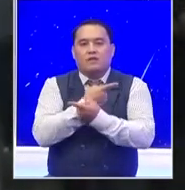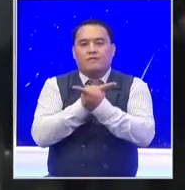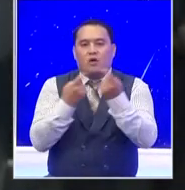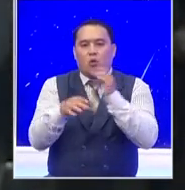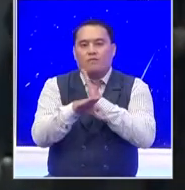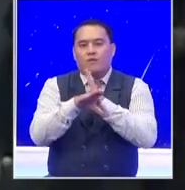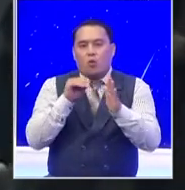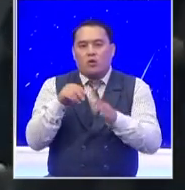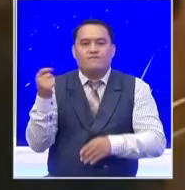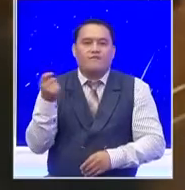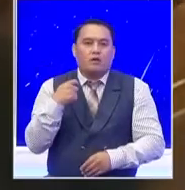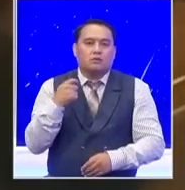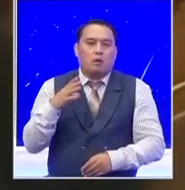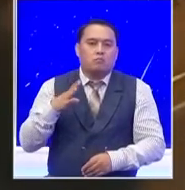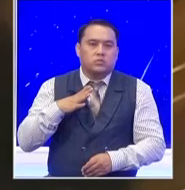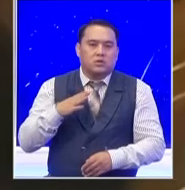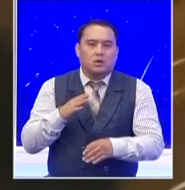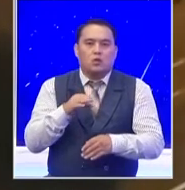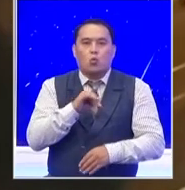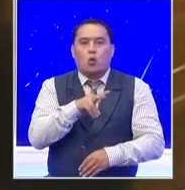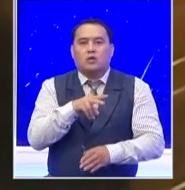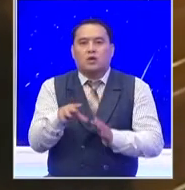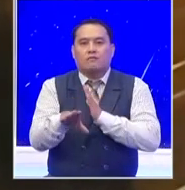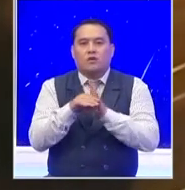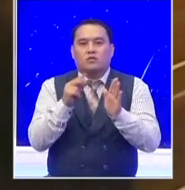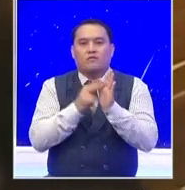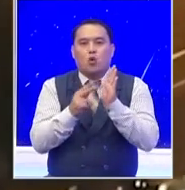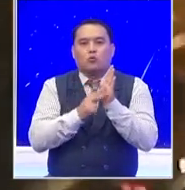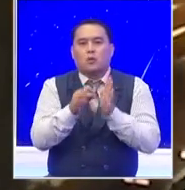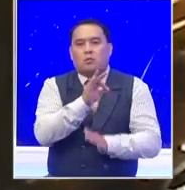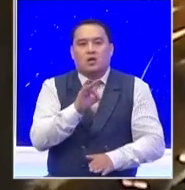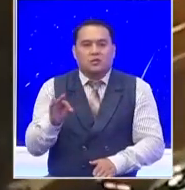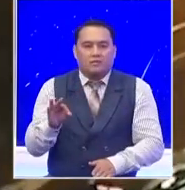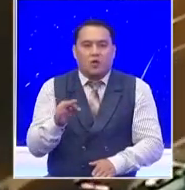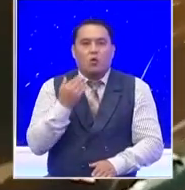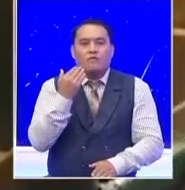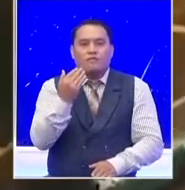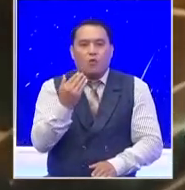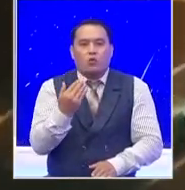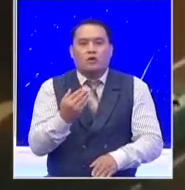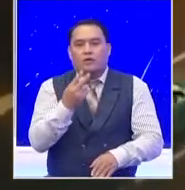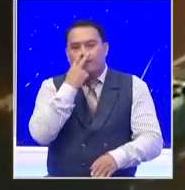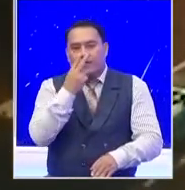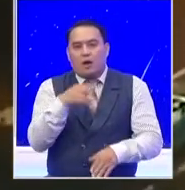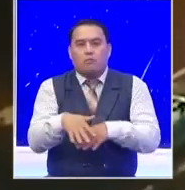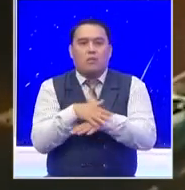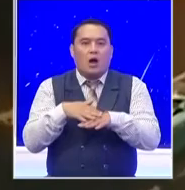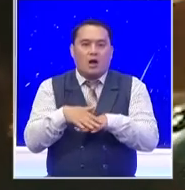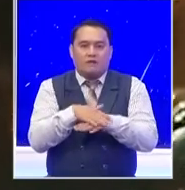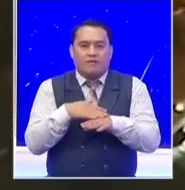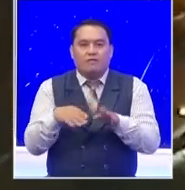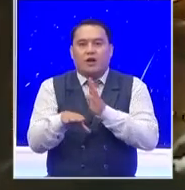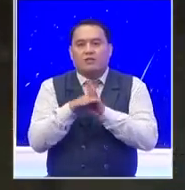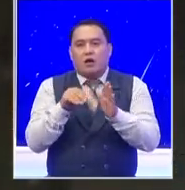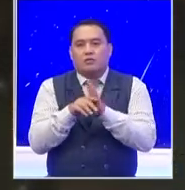на прошедших воскресенье выборах президента Александр Лукашенко набрал более 80% голосов. На фоне как никогда массовой